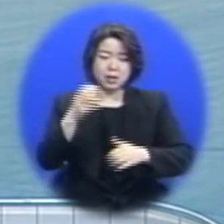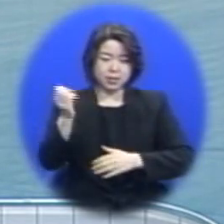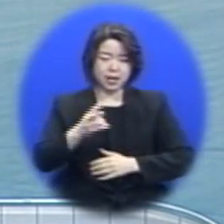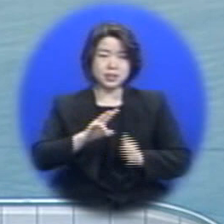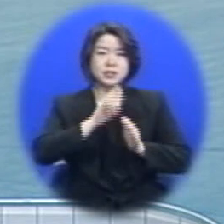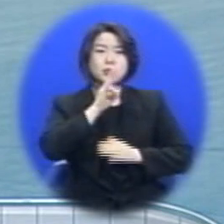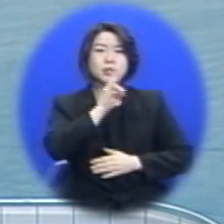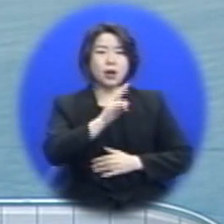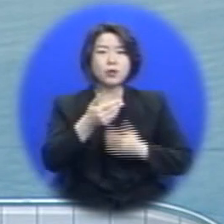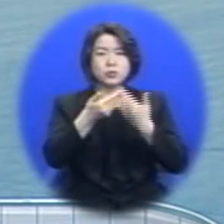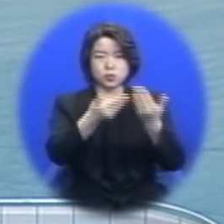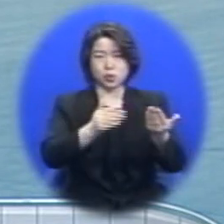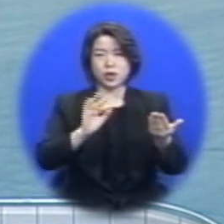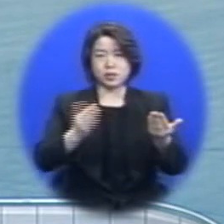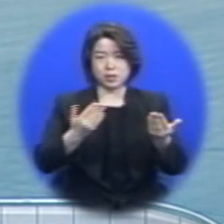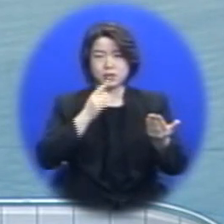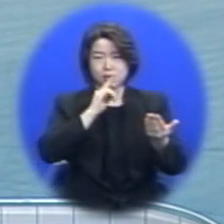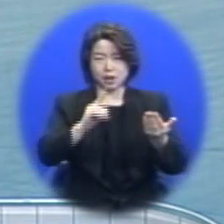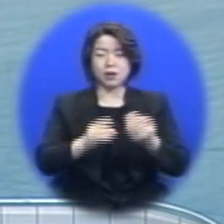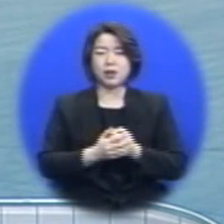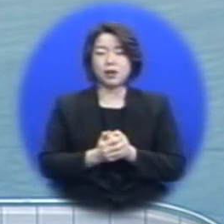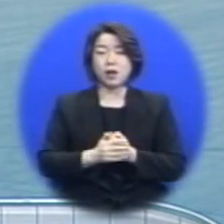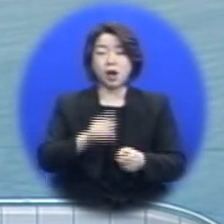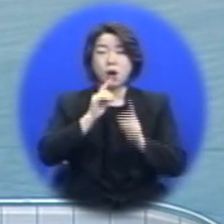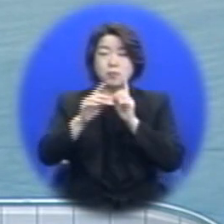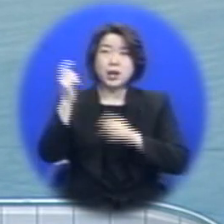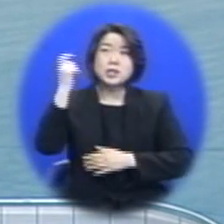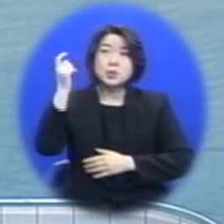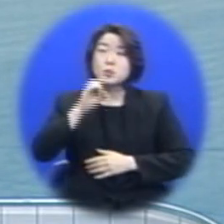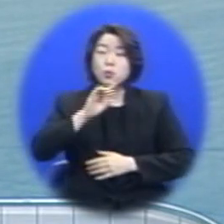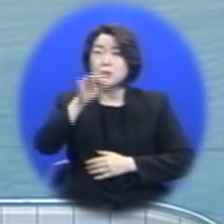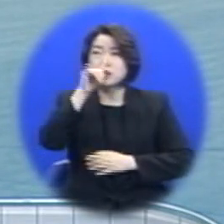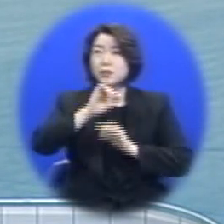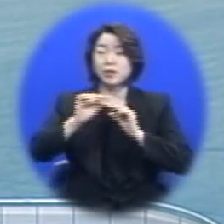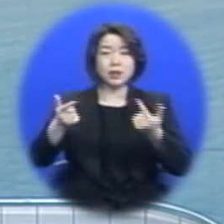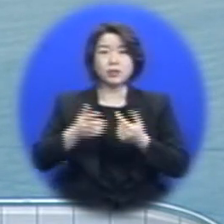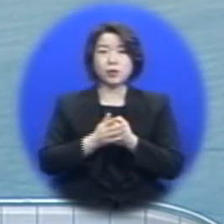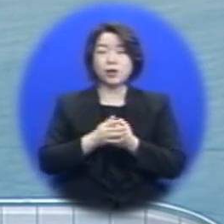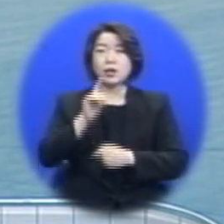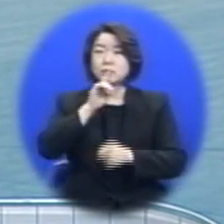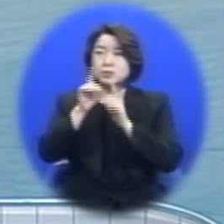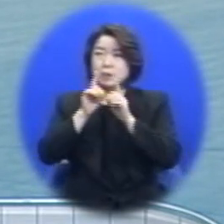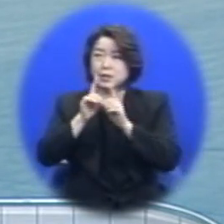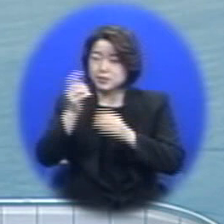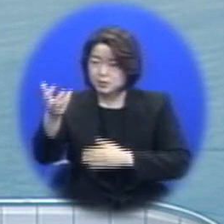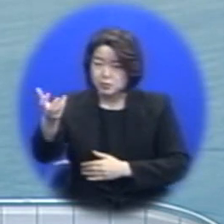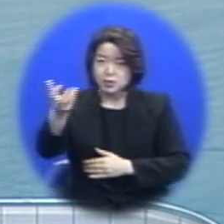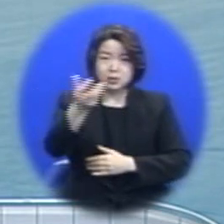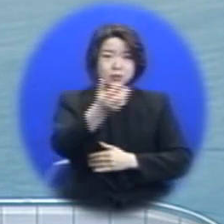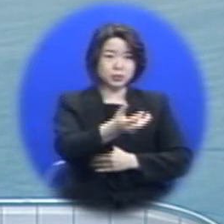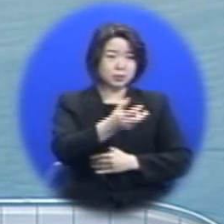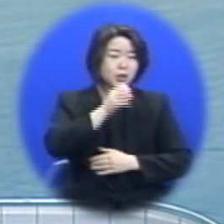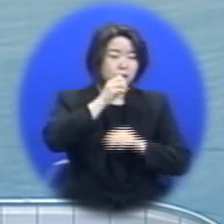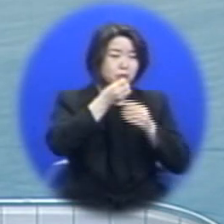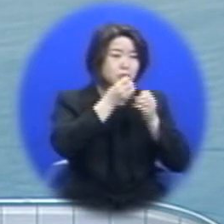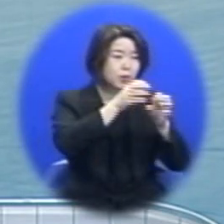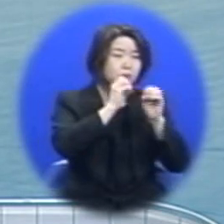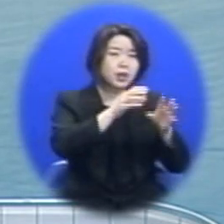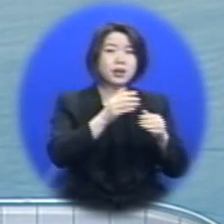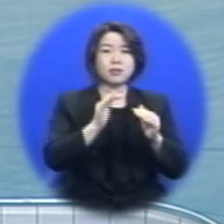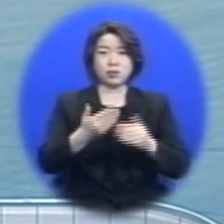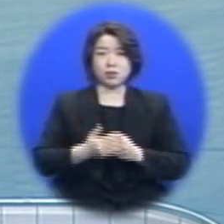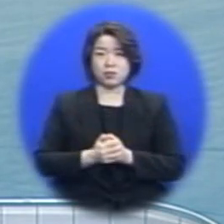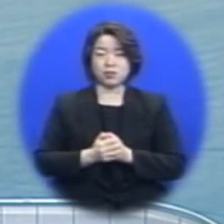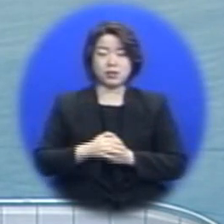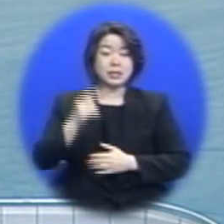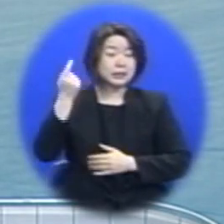하리라 하더라. 말씀은 듣고만 있는 게 아닙니다. 그 말씀을 이제 전하라는 거예요.